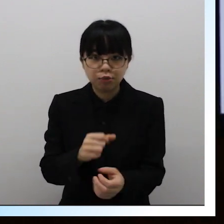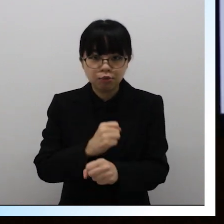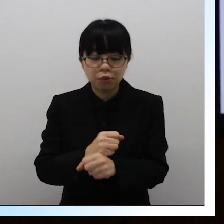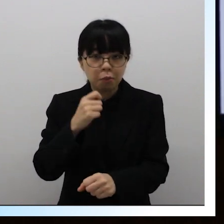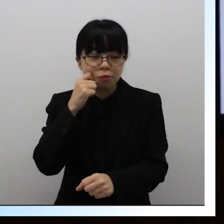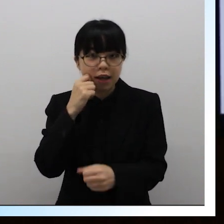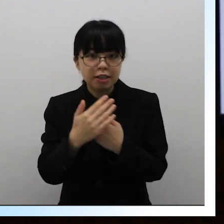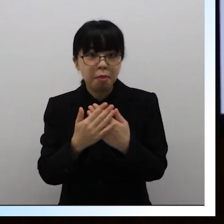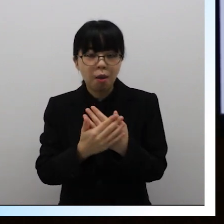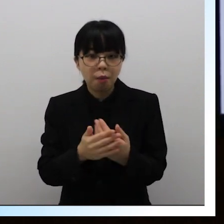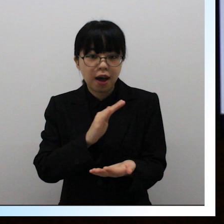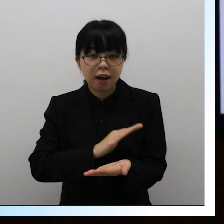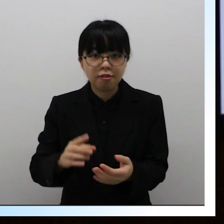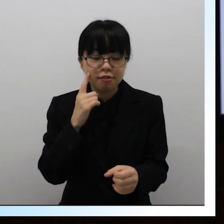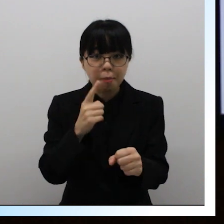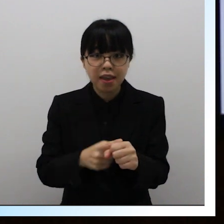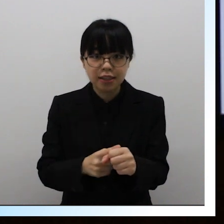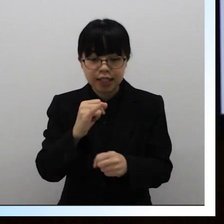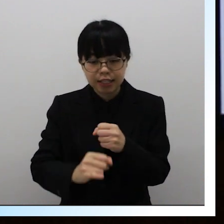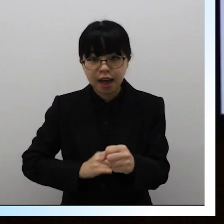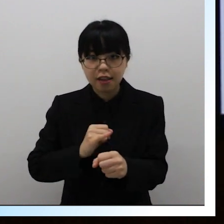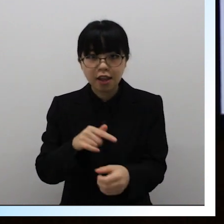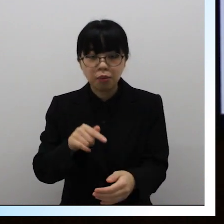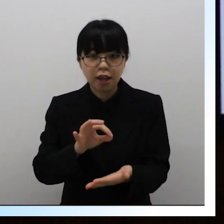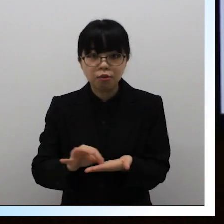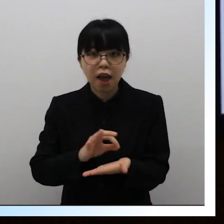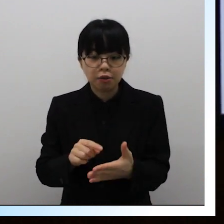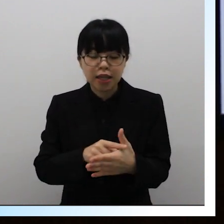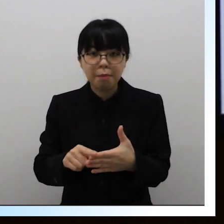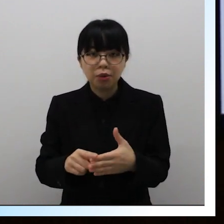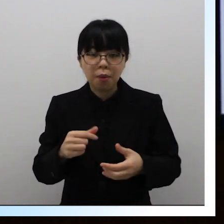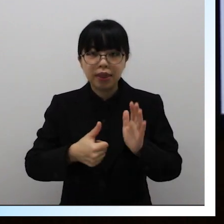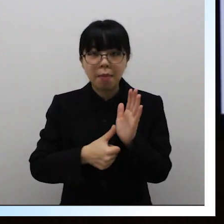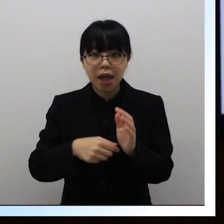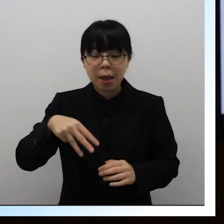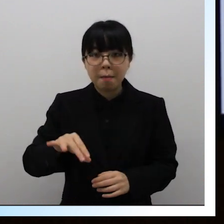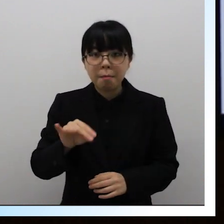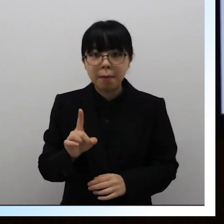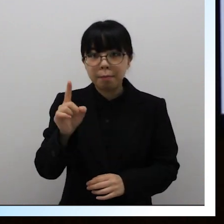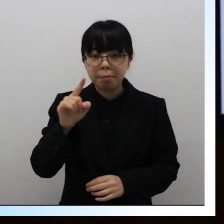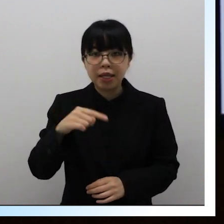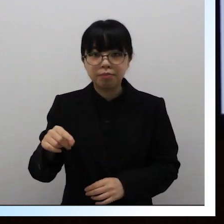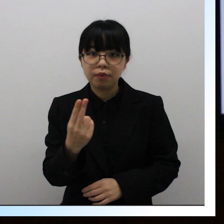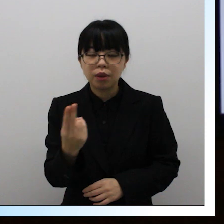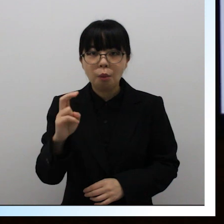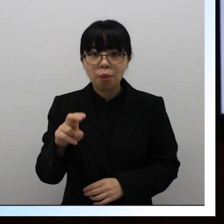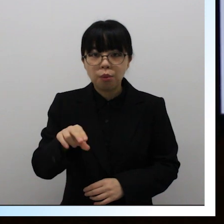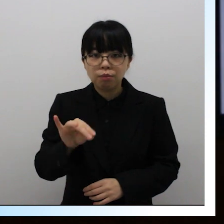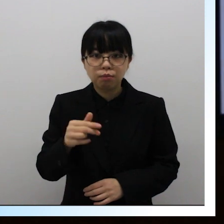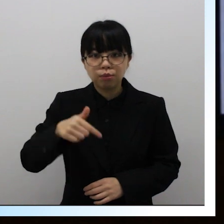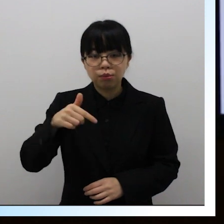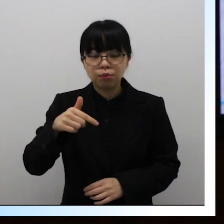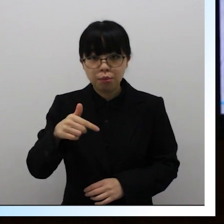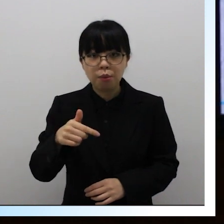で利用が可能なサービスマッピントロップの提供も併せて開始しました。こちらはオープンデータ化